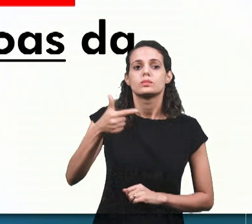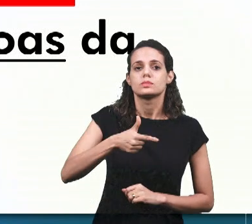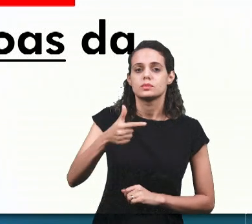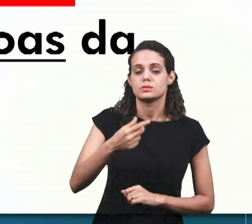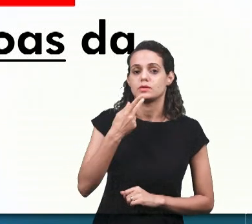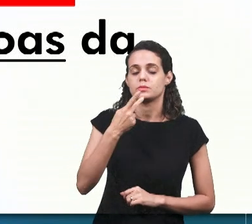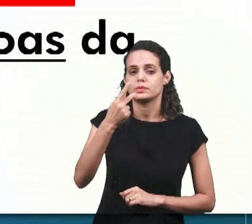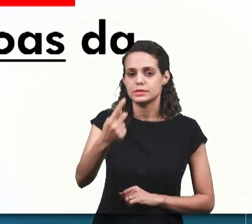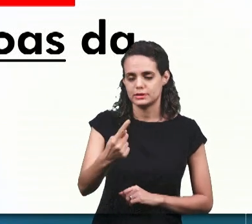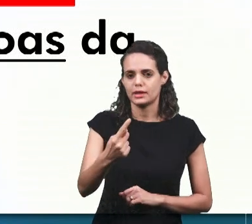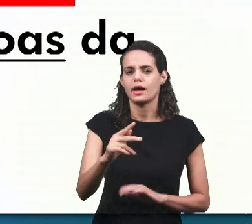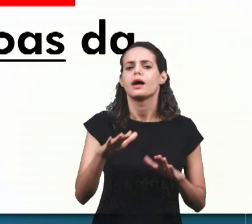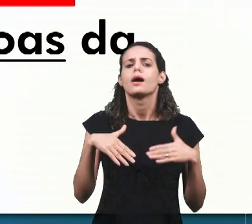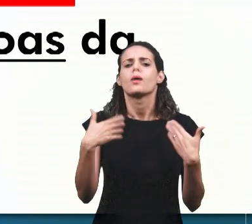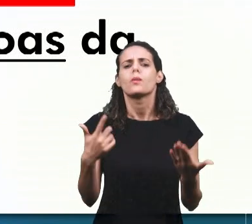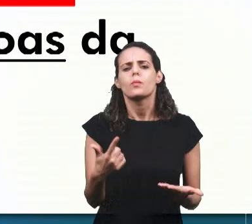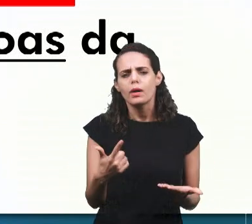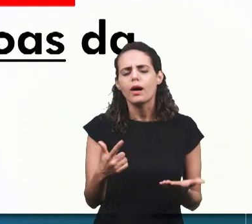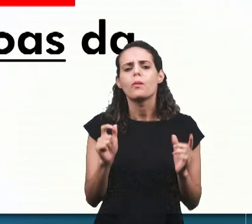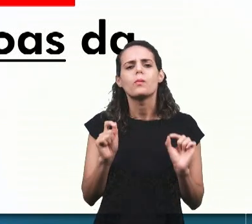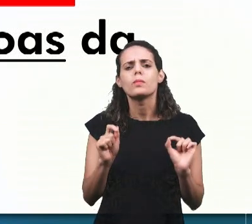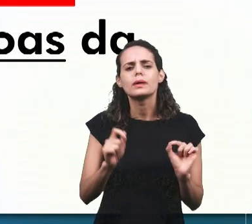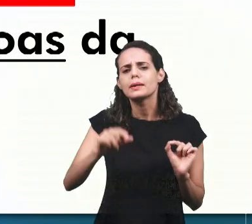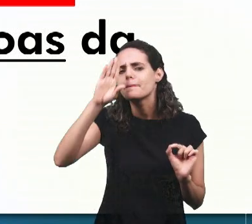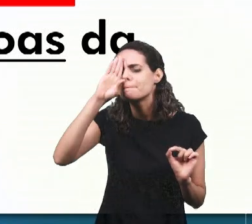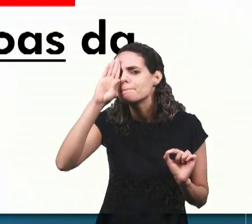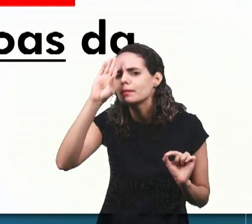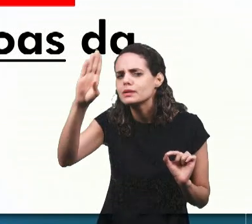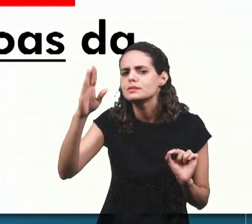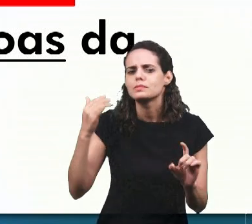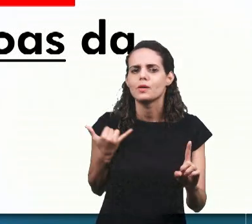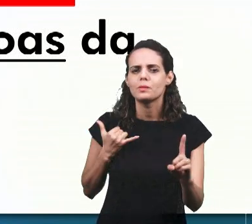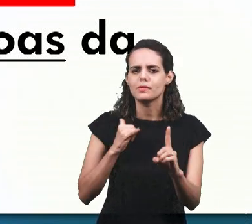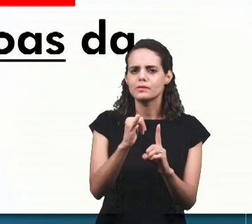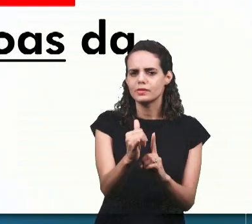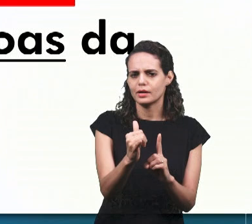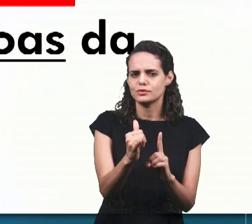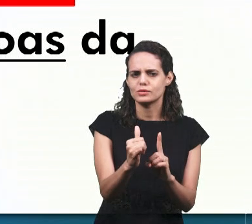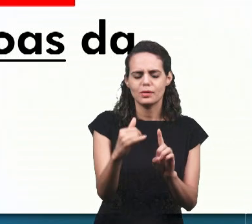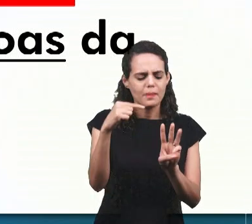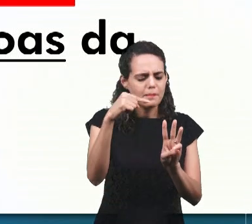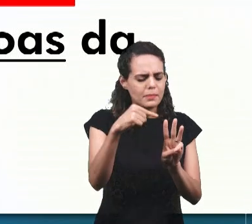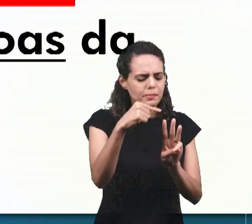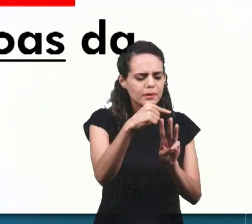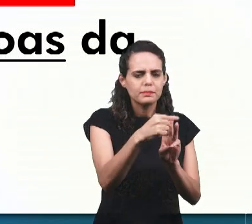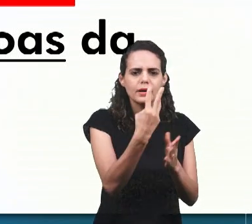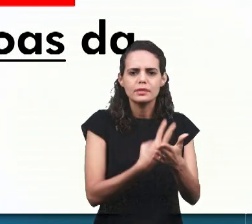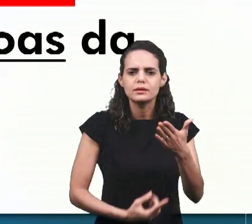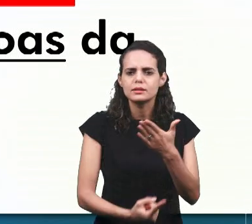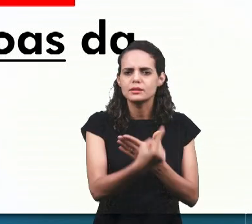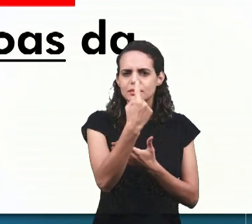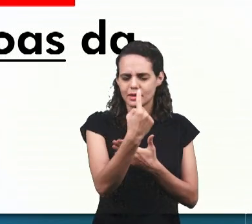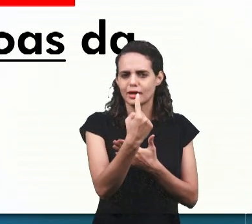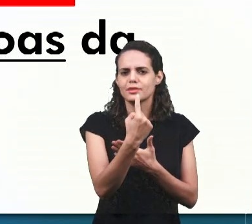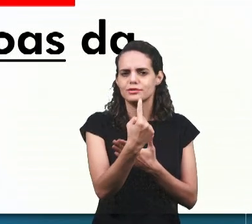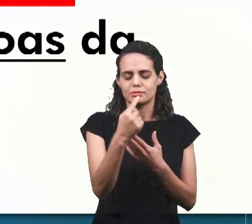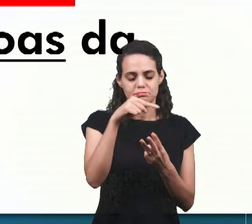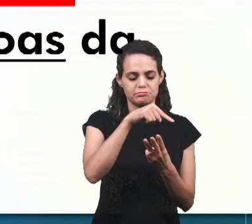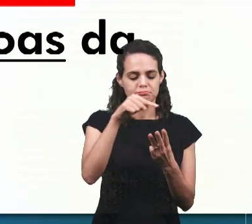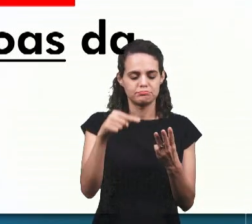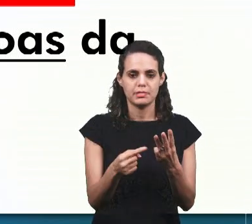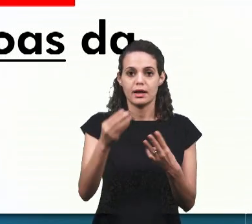prophétiques de la Trinité, le verset 3, en identifiant chacune des personnes de la Trinité. Donc, vous allez retrouver les